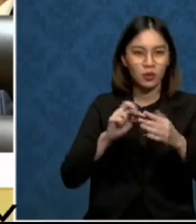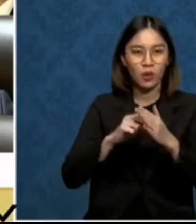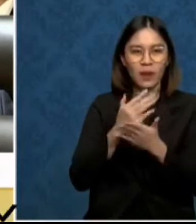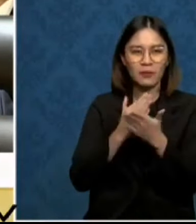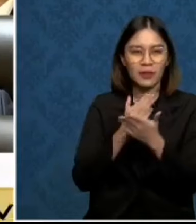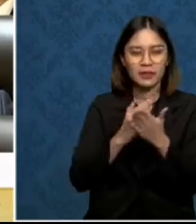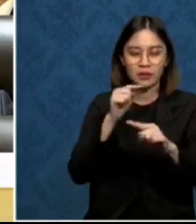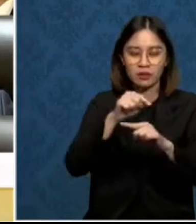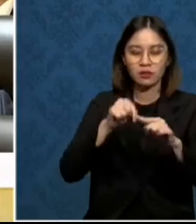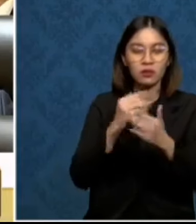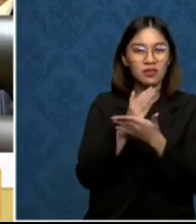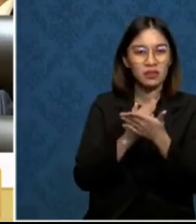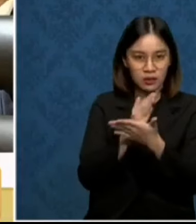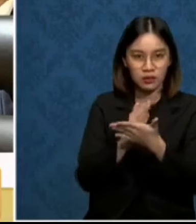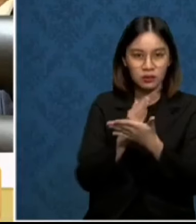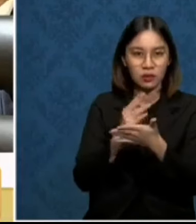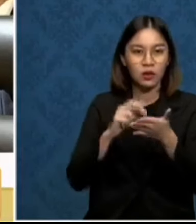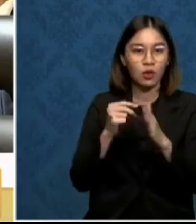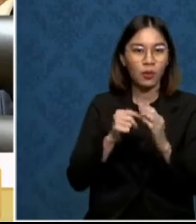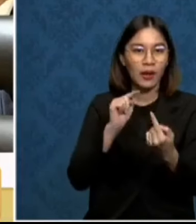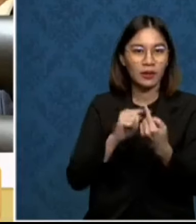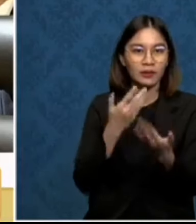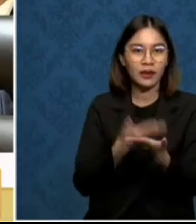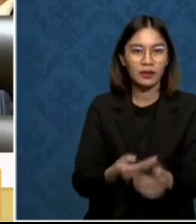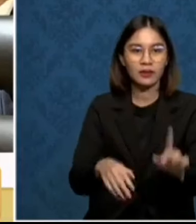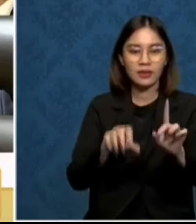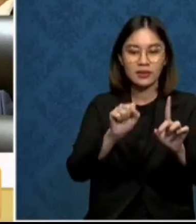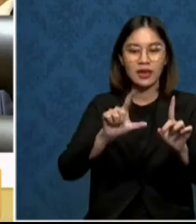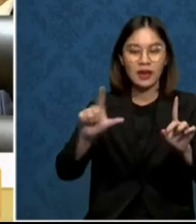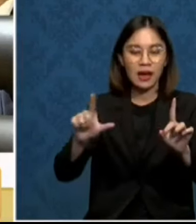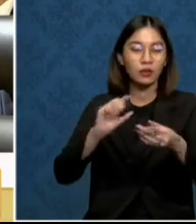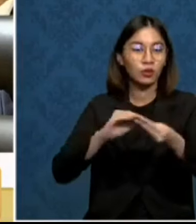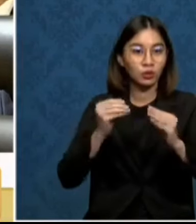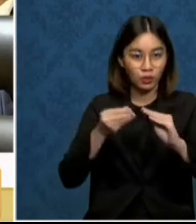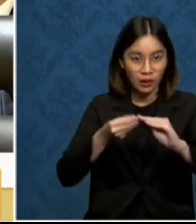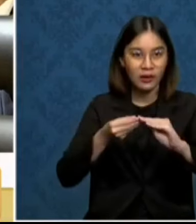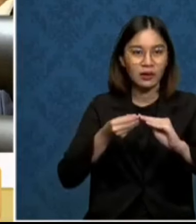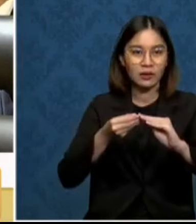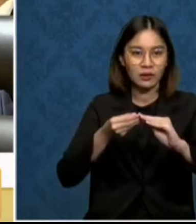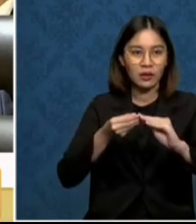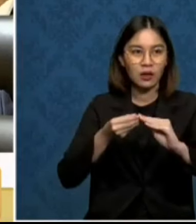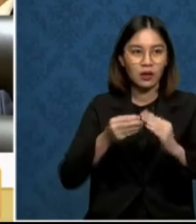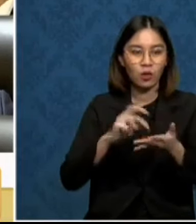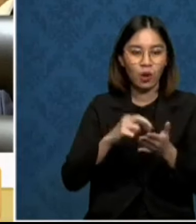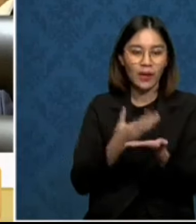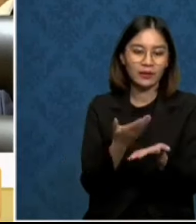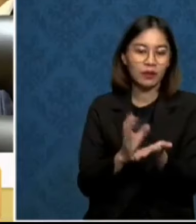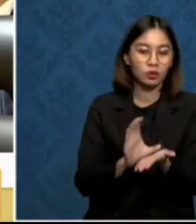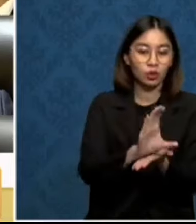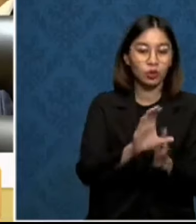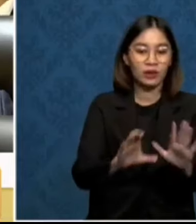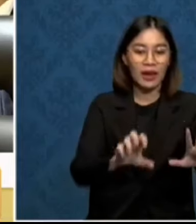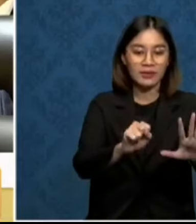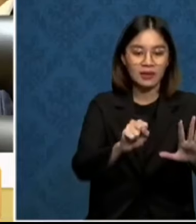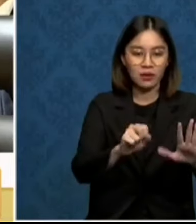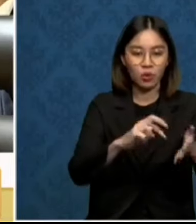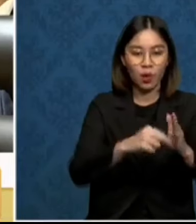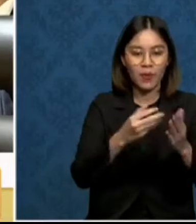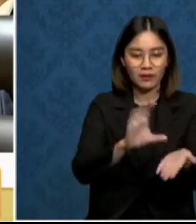เปอร์เซ็นตครึ่งเปอร์เซ็นก็คือจะได้มาแสนล้านตัวเลขกลมๆก็แปลว่าลงทุนไป 500,000ได้มา